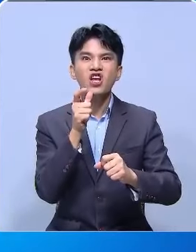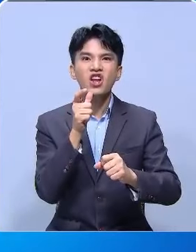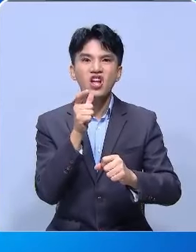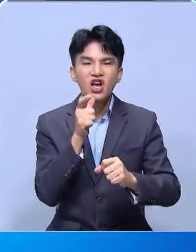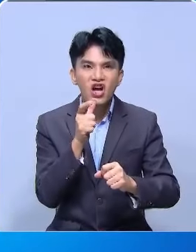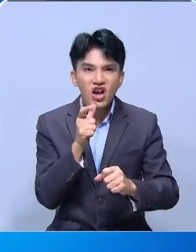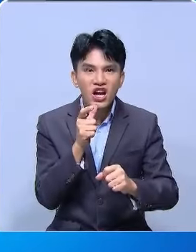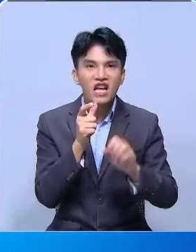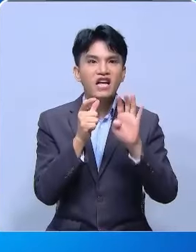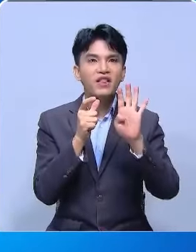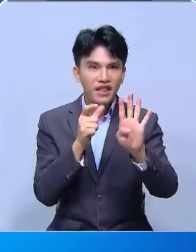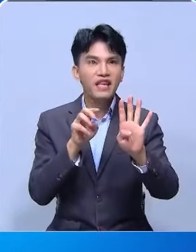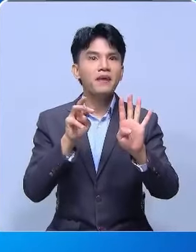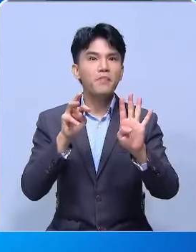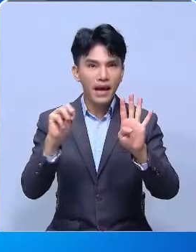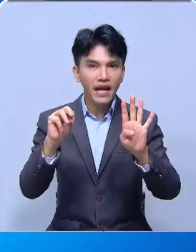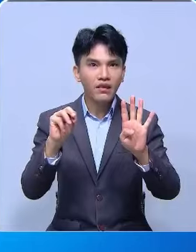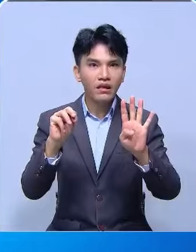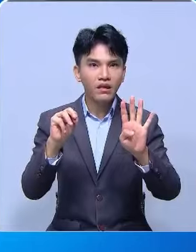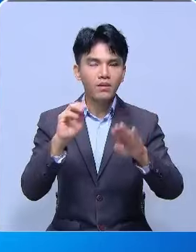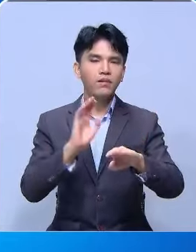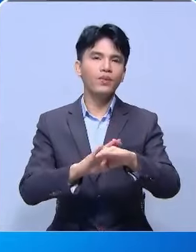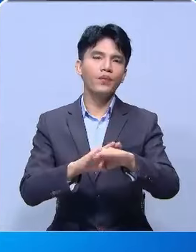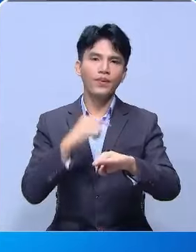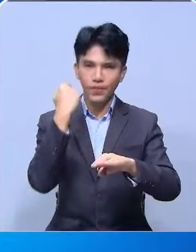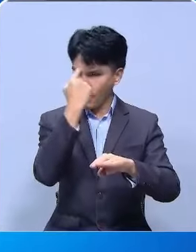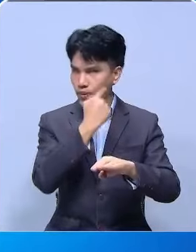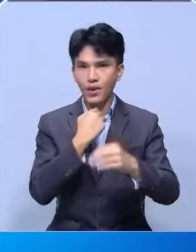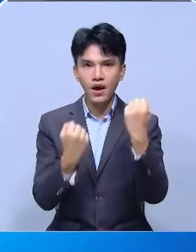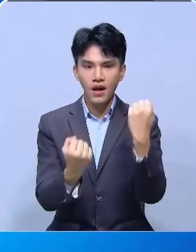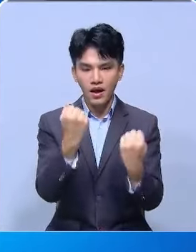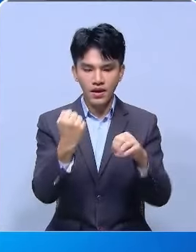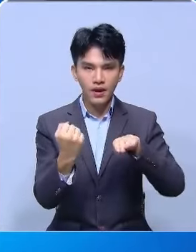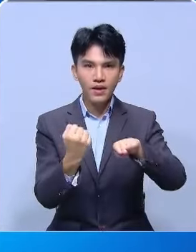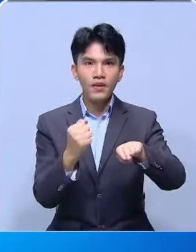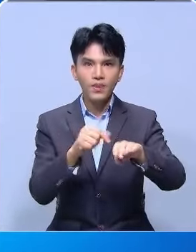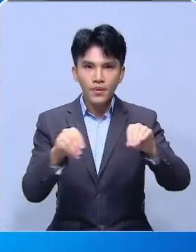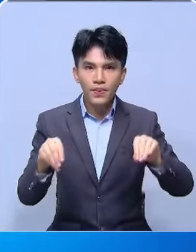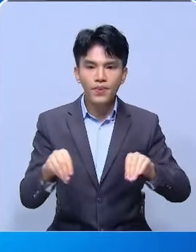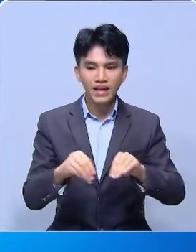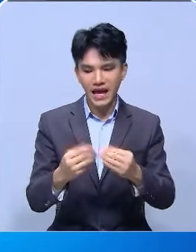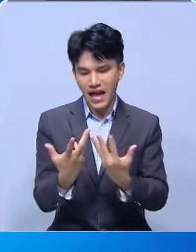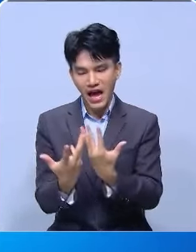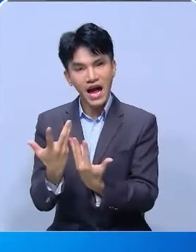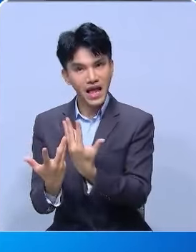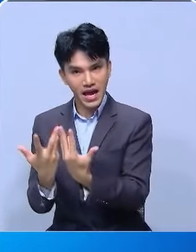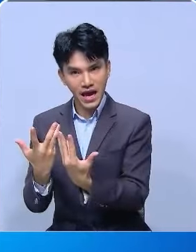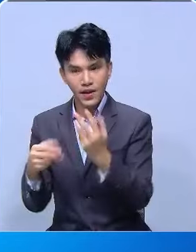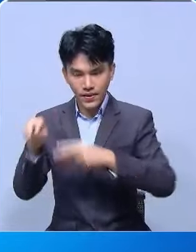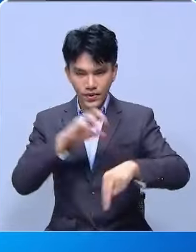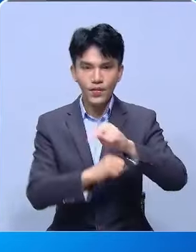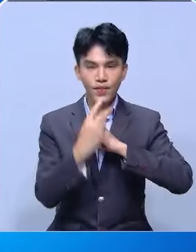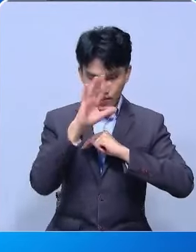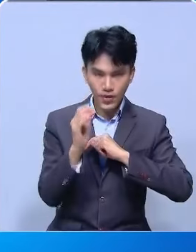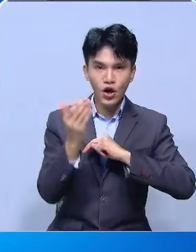เกือบ4เมตรเจ้าหน้าที่ก็เตือนนะถ้าเกิดว่าใครจอดรถริมทางใกล้หญ้ารกต่างๆเนี่ยก็ต้องตรวจสอบรอบๆร